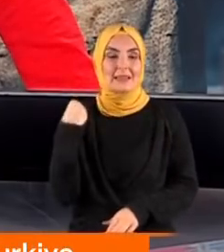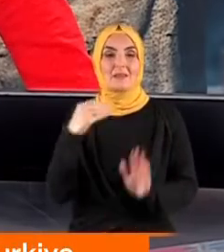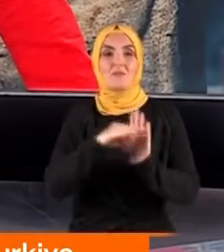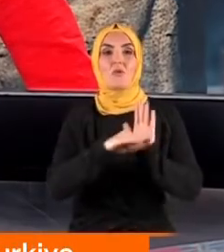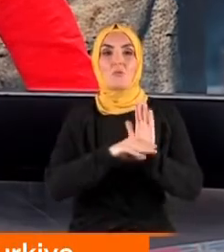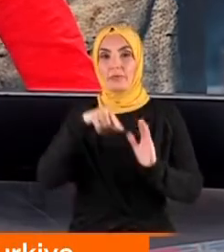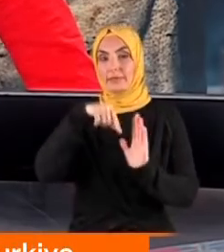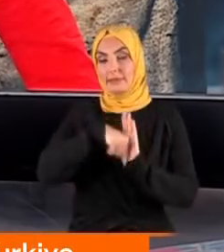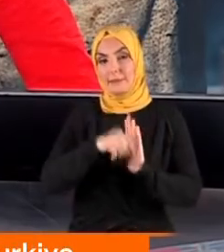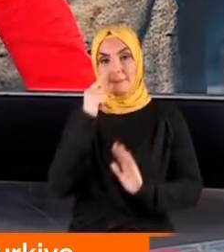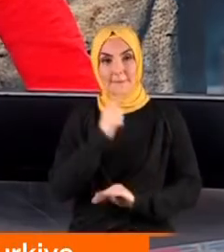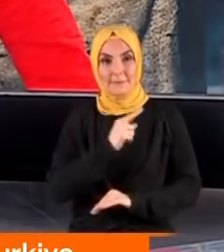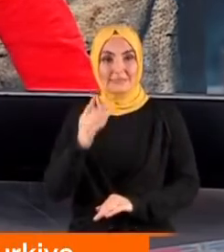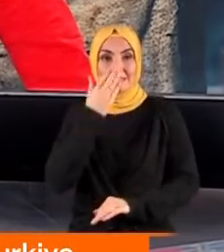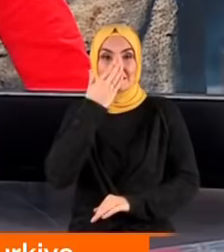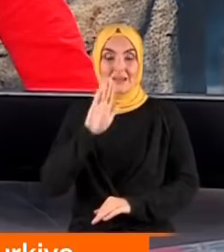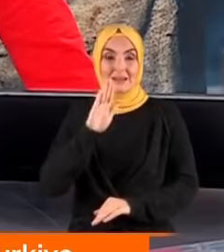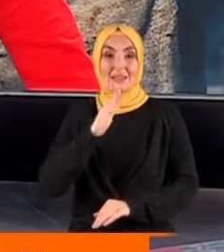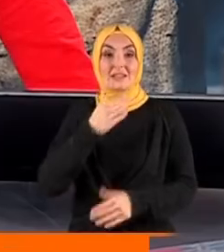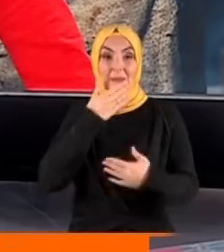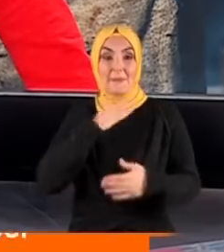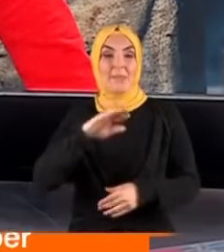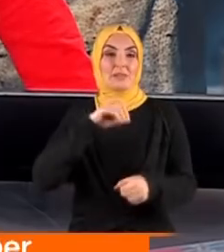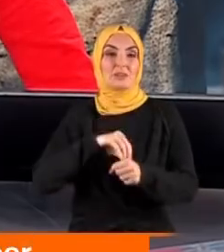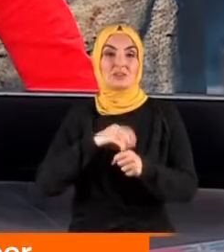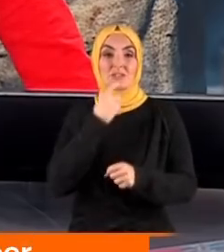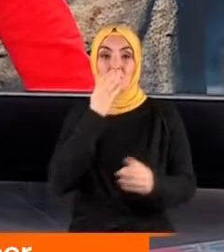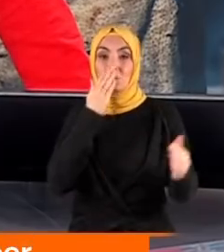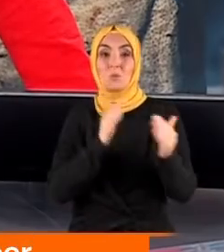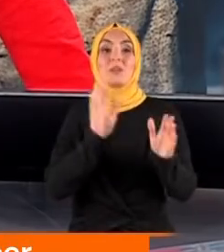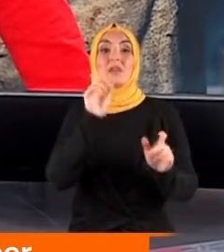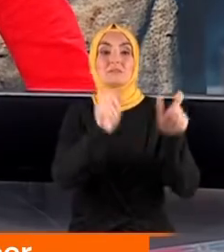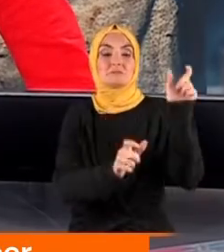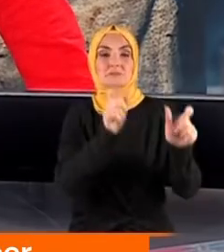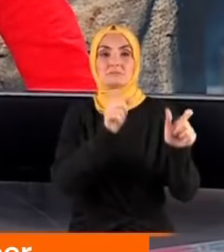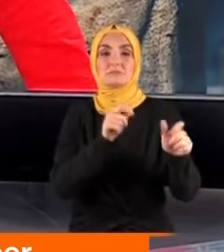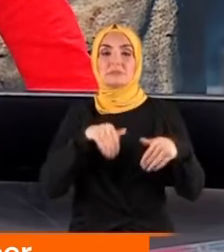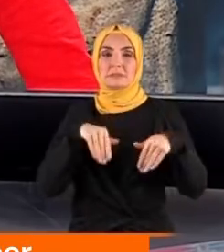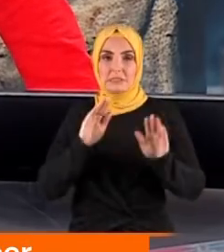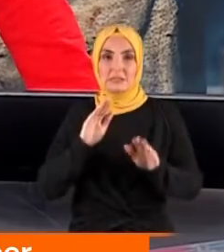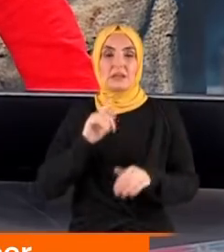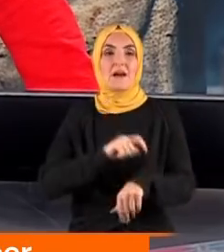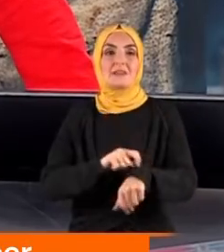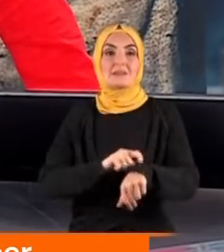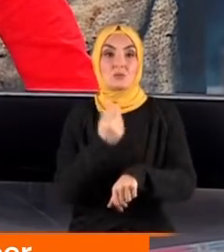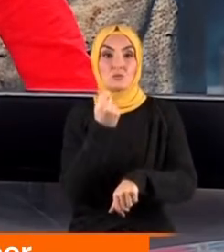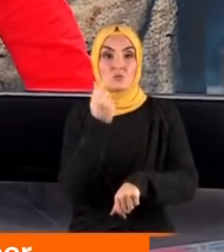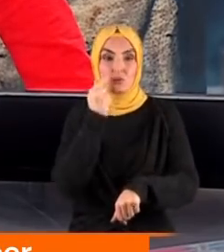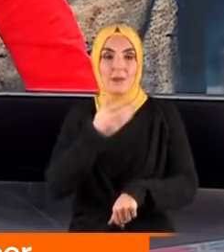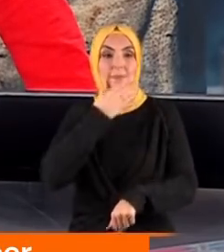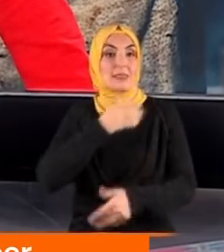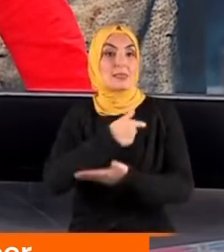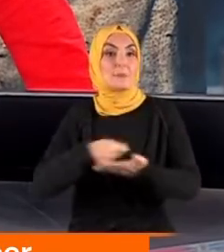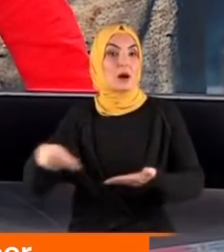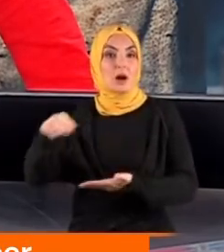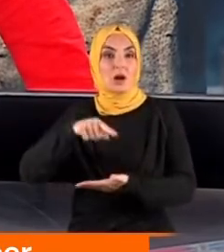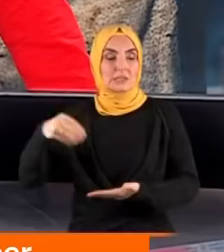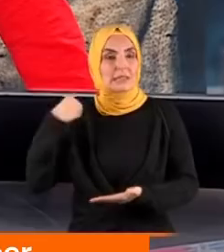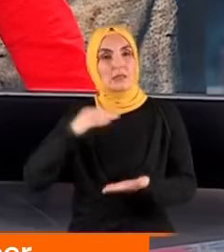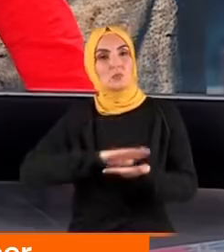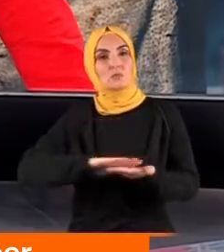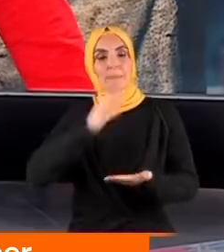sadece emeklilikte yaşa takılanlar için değil, asgari ücret ve emekli maaşları ile ilgili de düzenleme yapılması planlanıyor. Cumhurbaşkanı Erdoğan